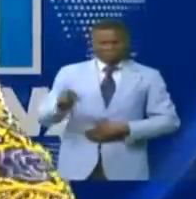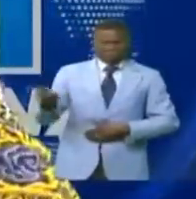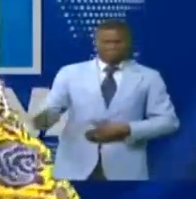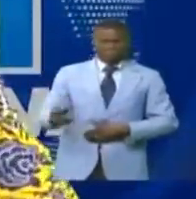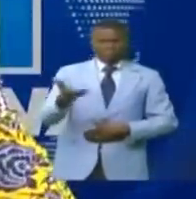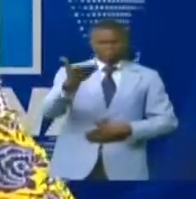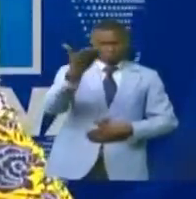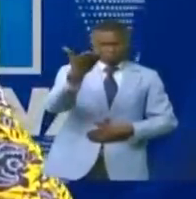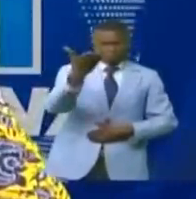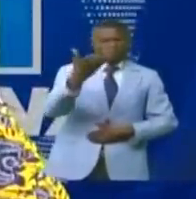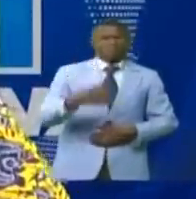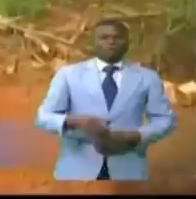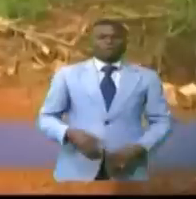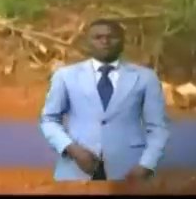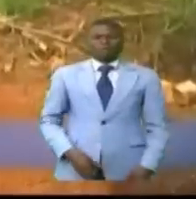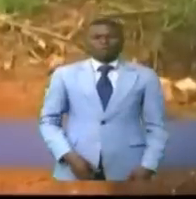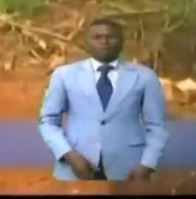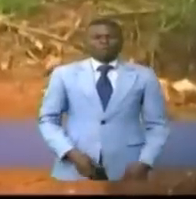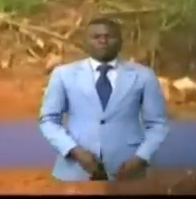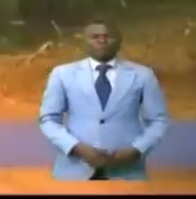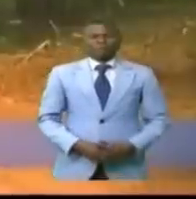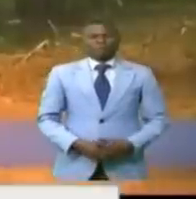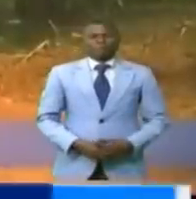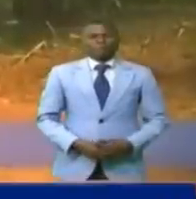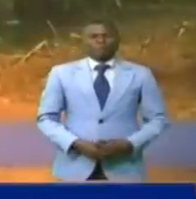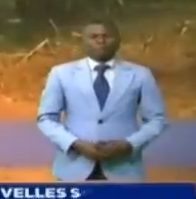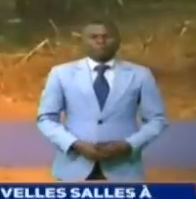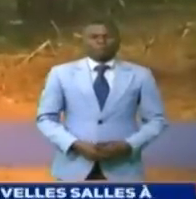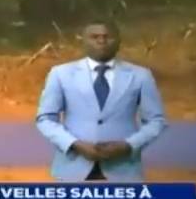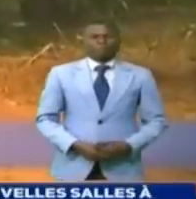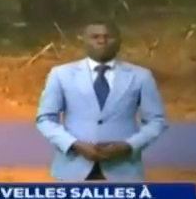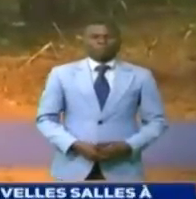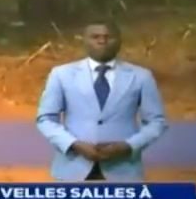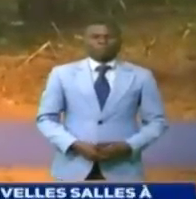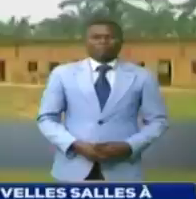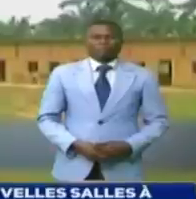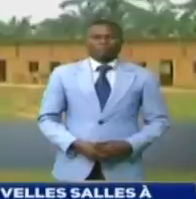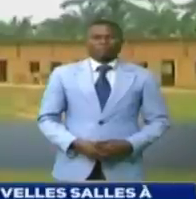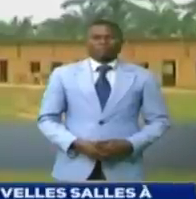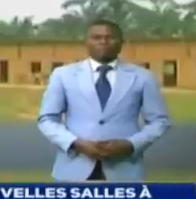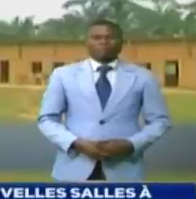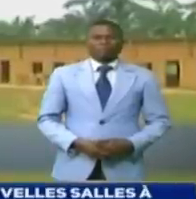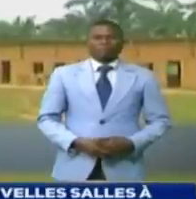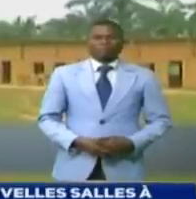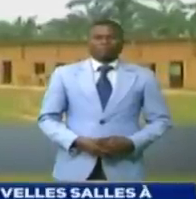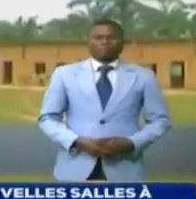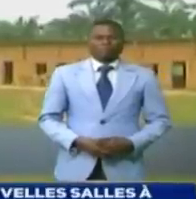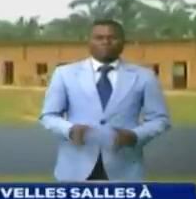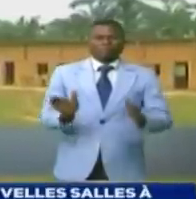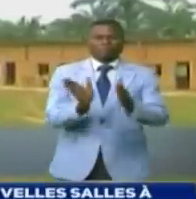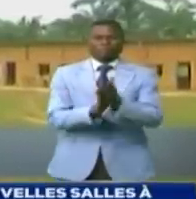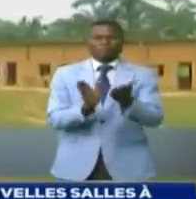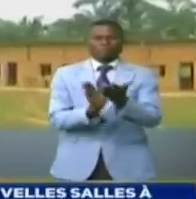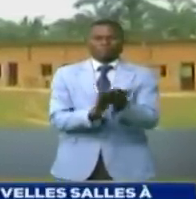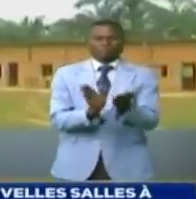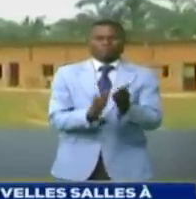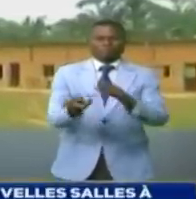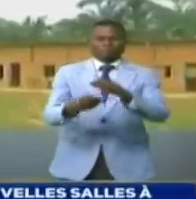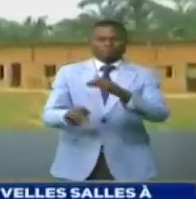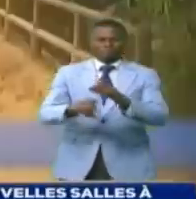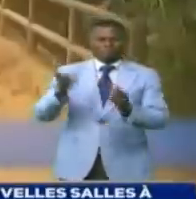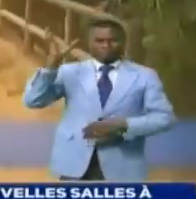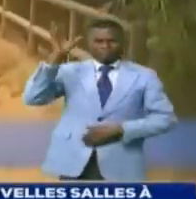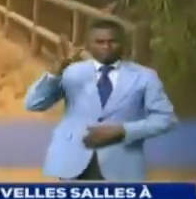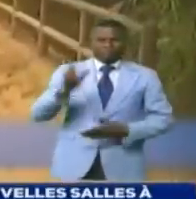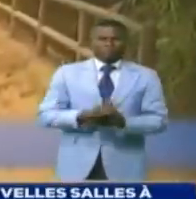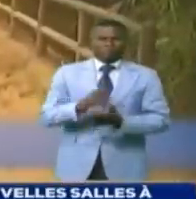Panzo. Odilon Kayoma, reportage. Pour la première fois de son histoire, L'école primaire Makungulengi du village